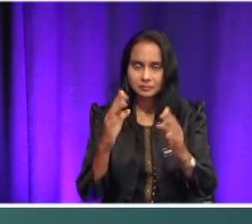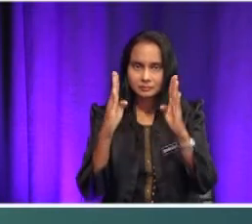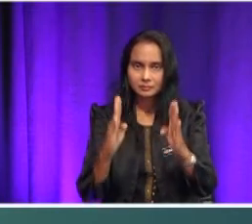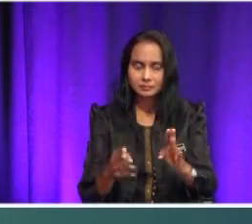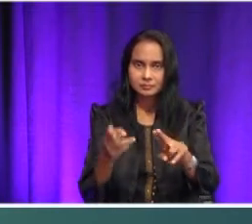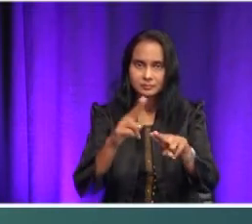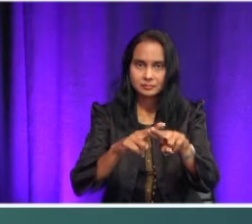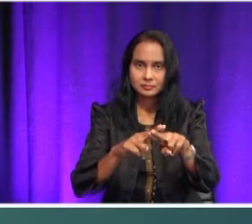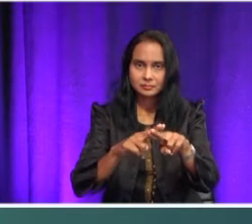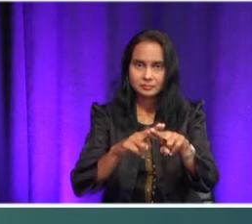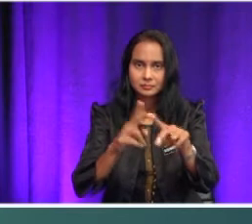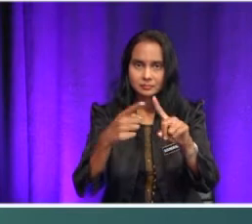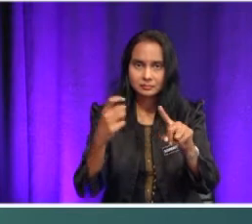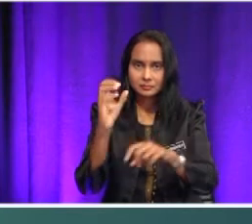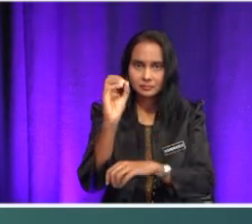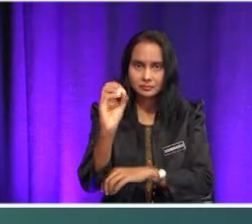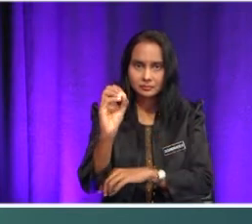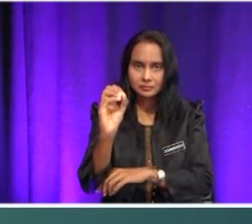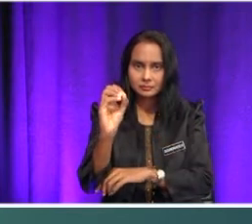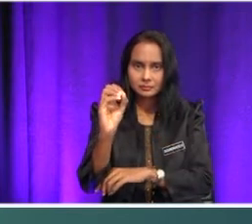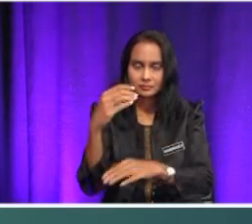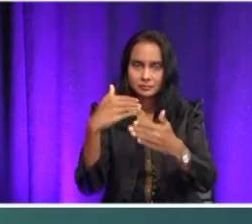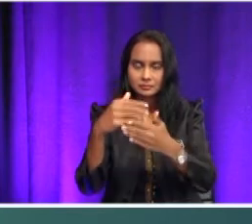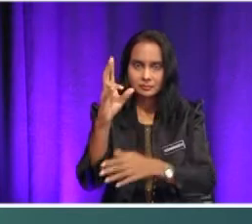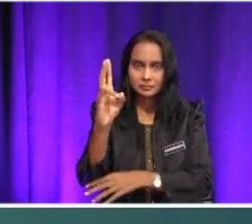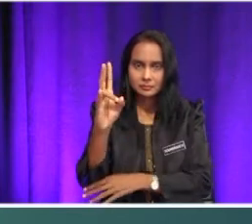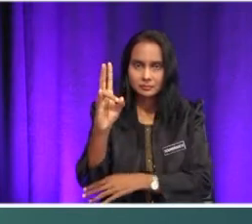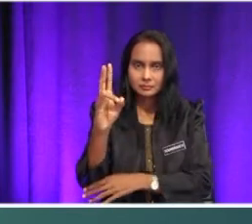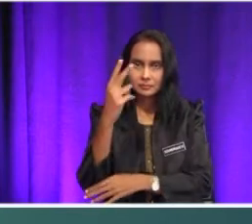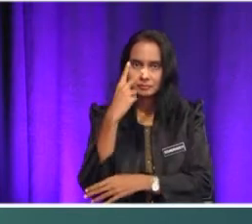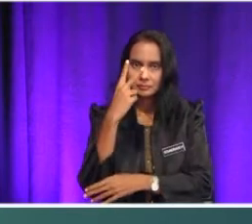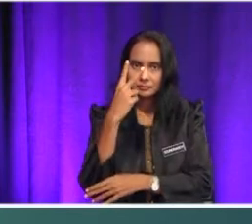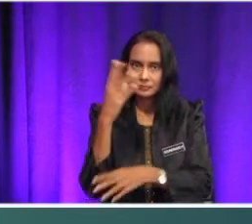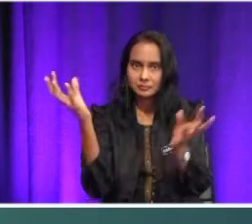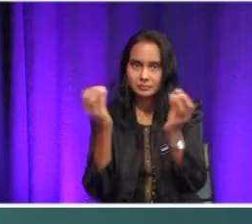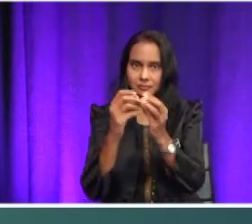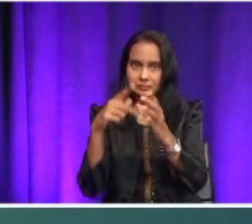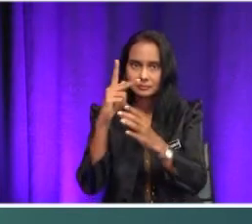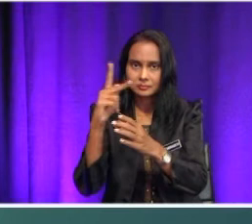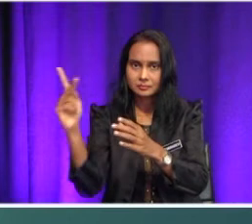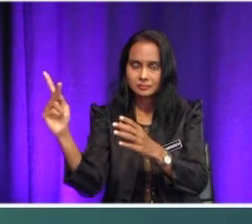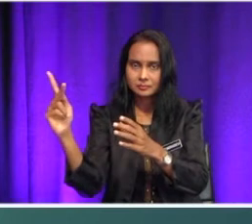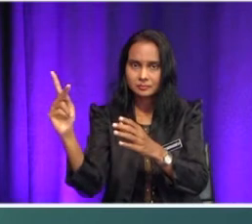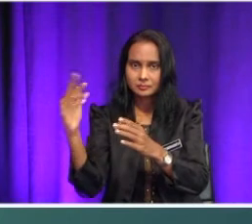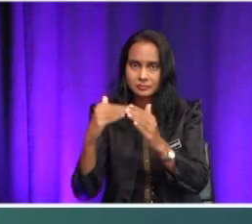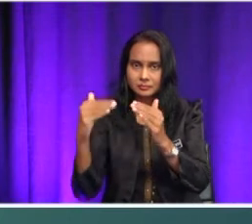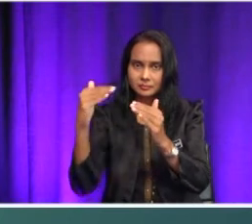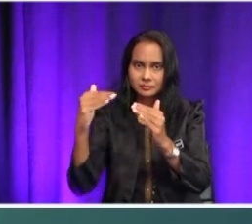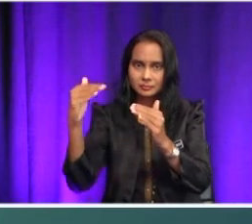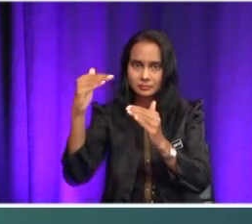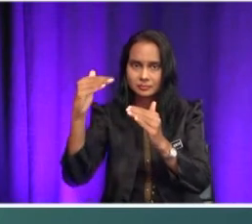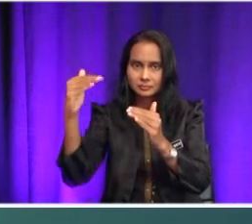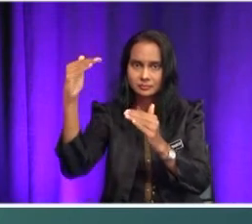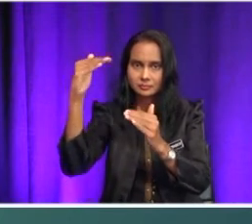eh daripada kosong hingga kepada 7 Kita lihat jumlah keluaran kita semakin meningkat